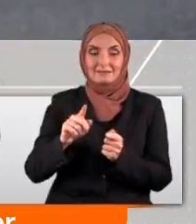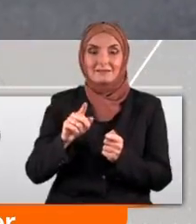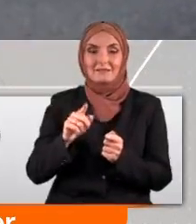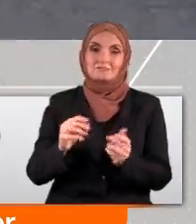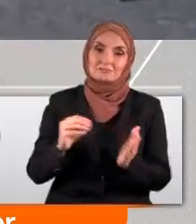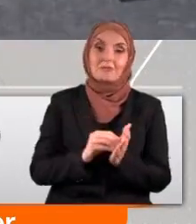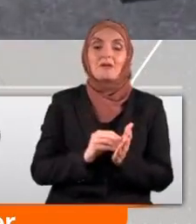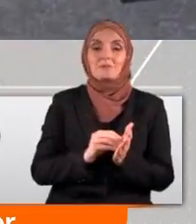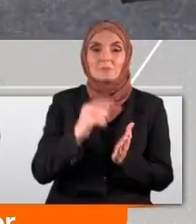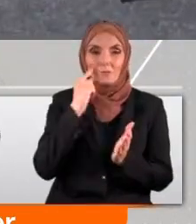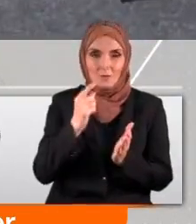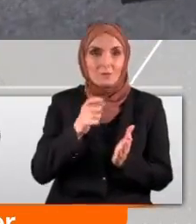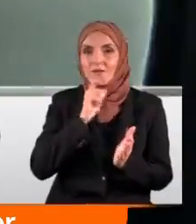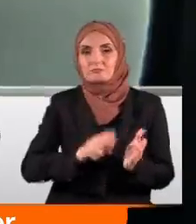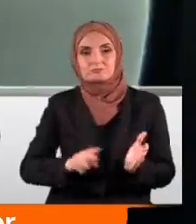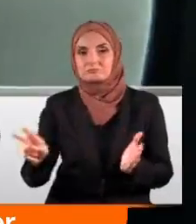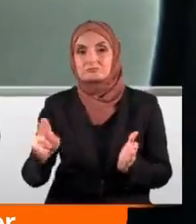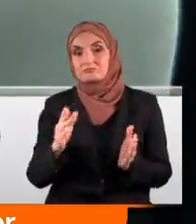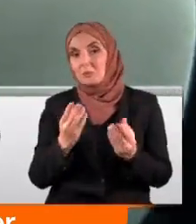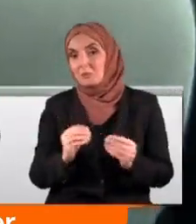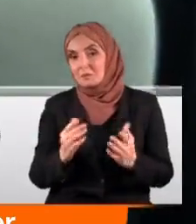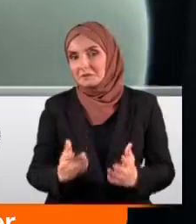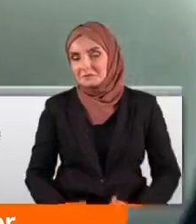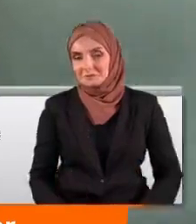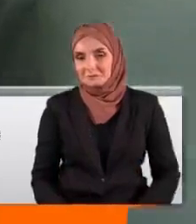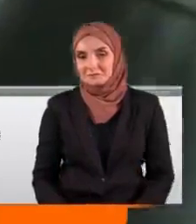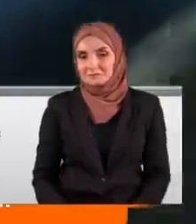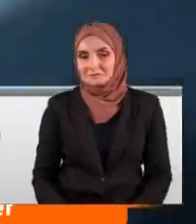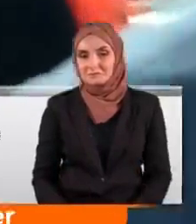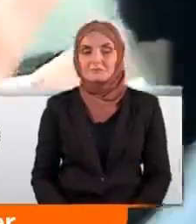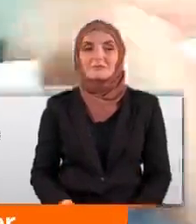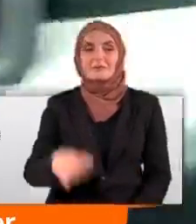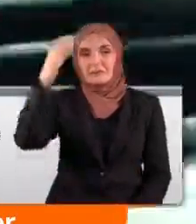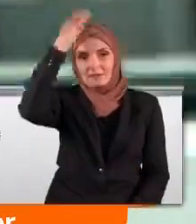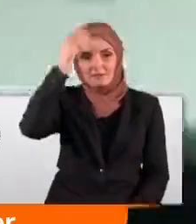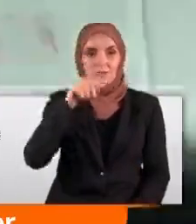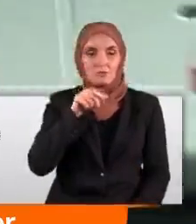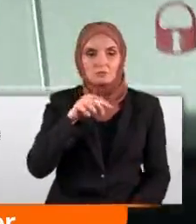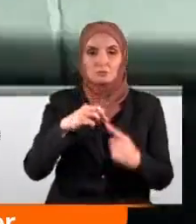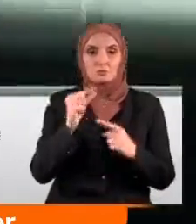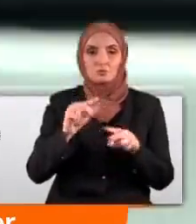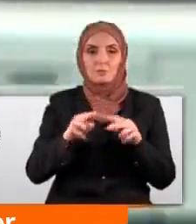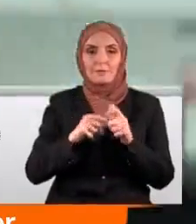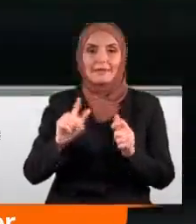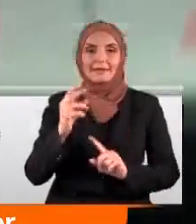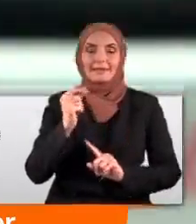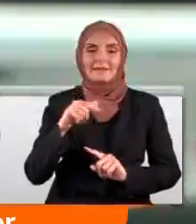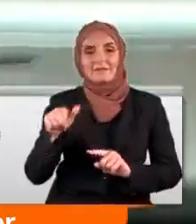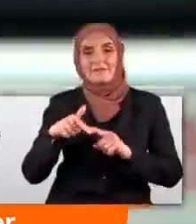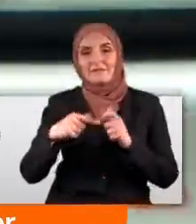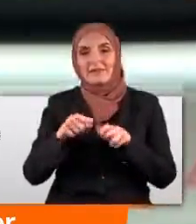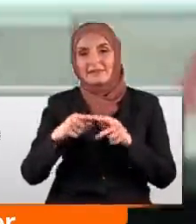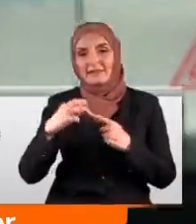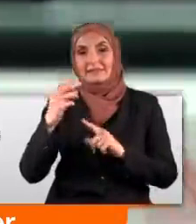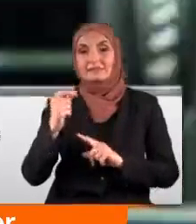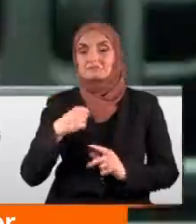kaza riskini ciddi manada arttırır. Navigasyonumuza Rumeli Feneri yazdık. Yarım saattir yoldayız. Şu ana kadar herhangi olumsuz